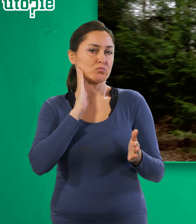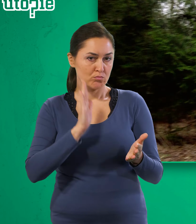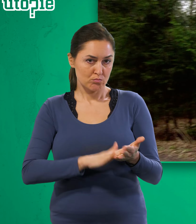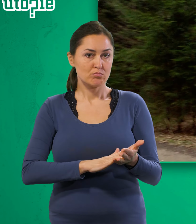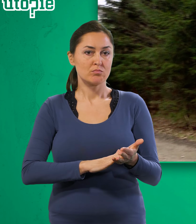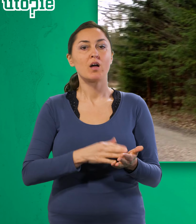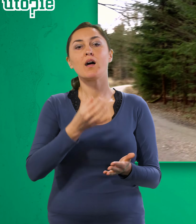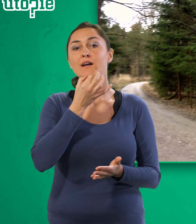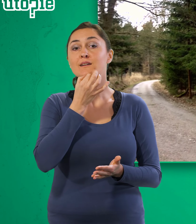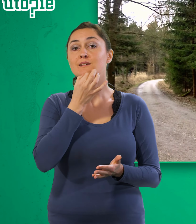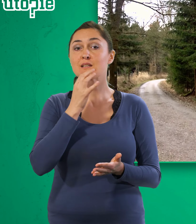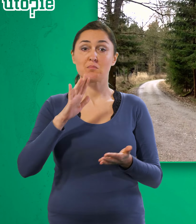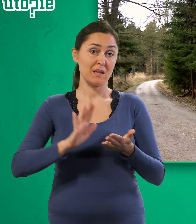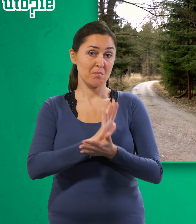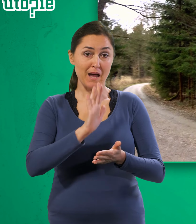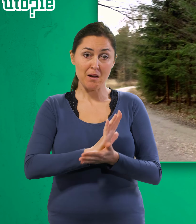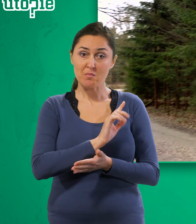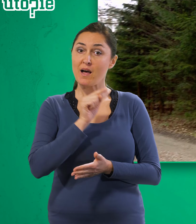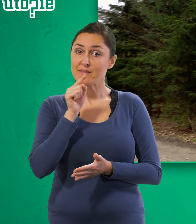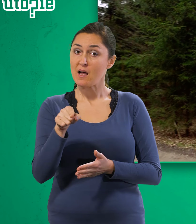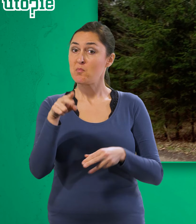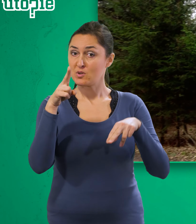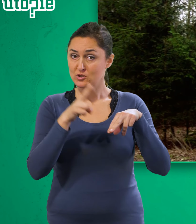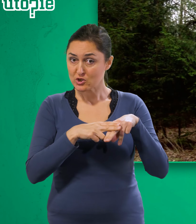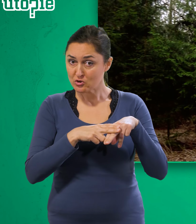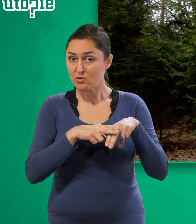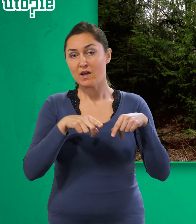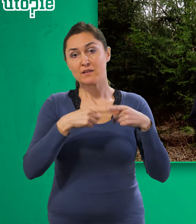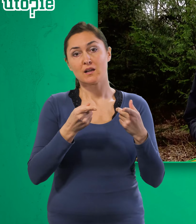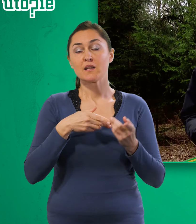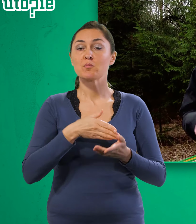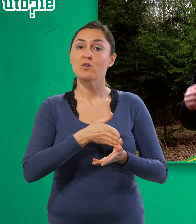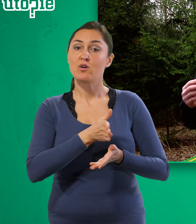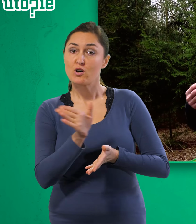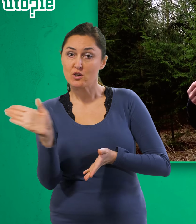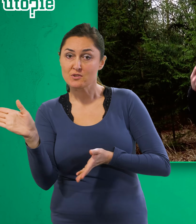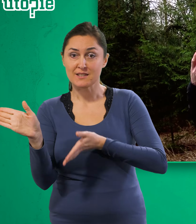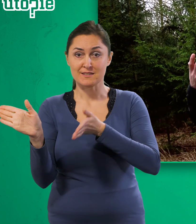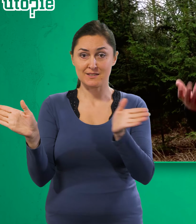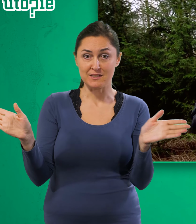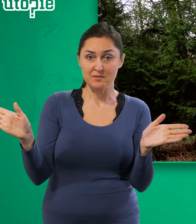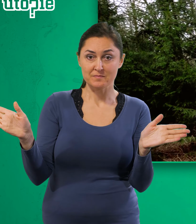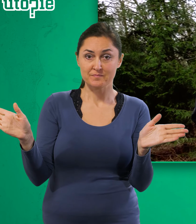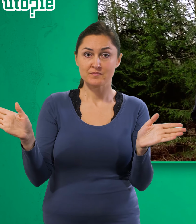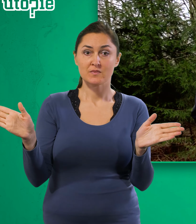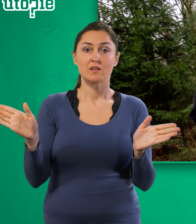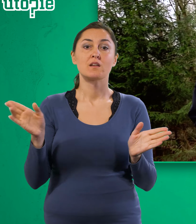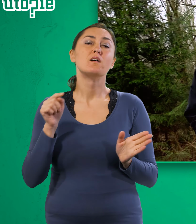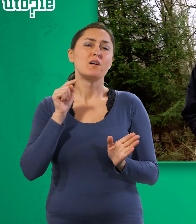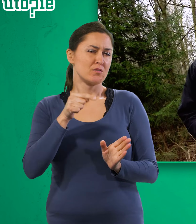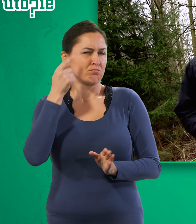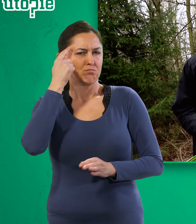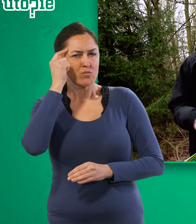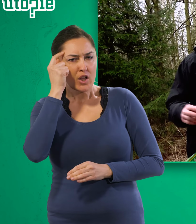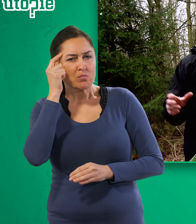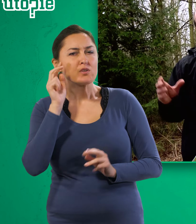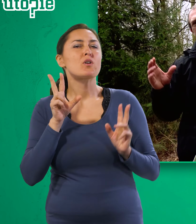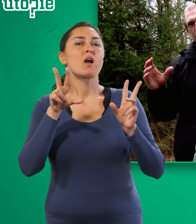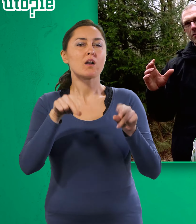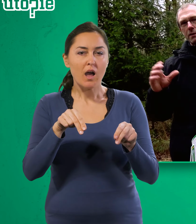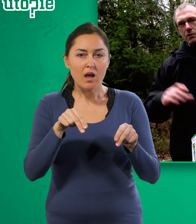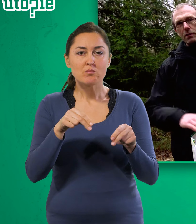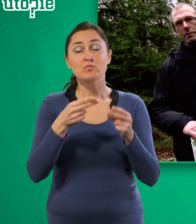na druhou stranu, a vy nevíte. A tak nezbývá, než to risknout. Ale